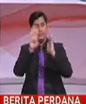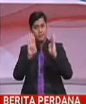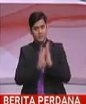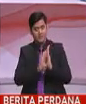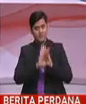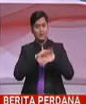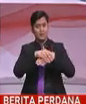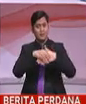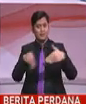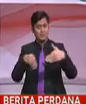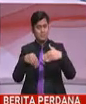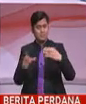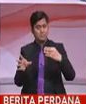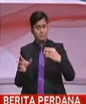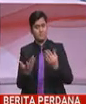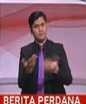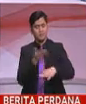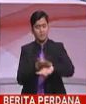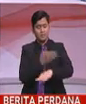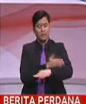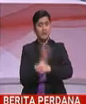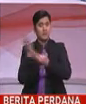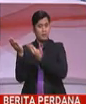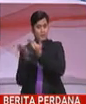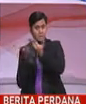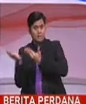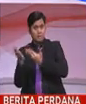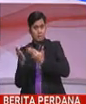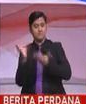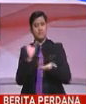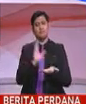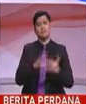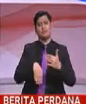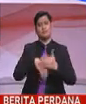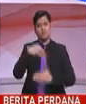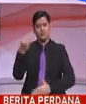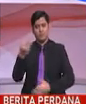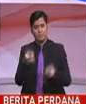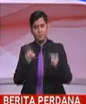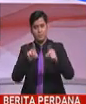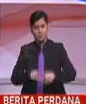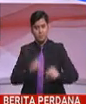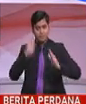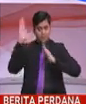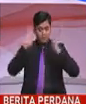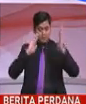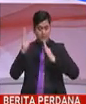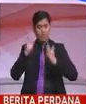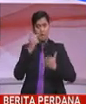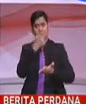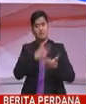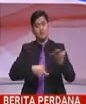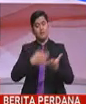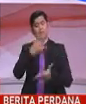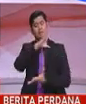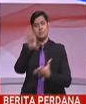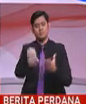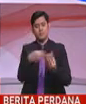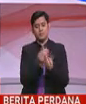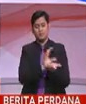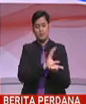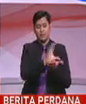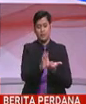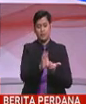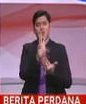bagi meningkatkan kemudahan dan kapasiti pengeluarannya di Malaysia. Ini menjadikan nilai keseluruhan pelaburan